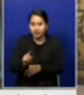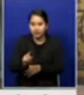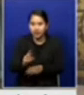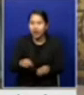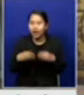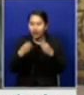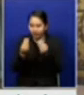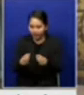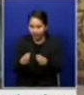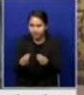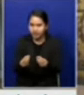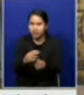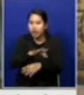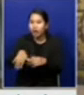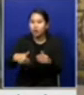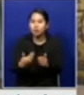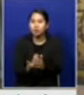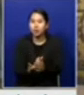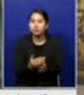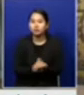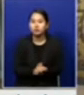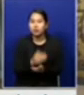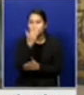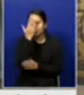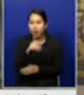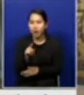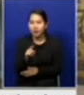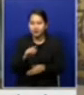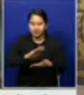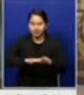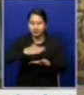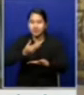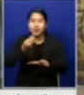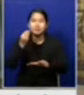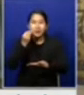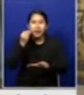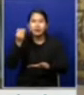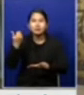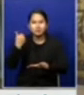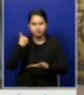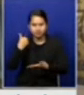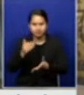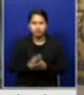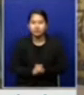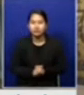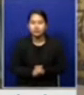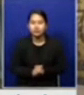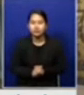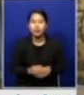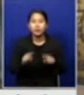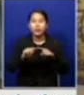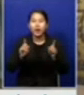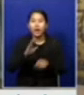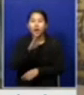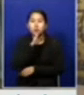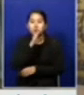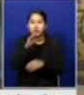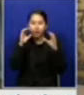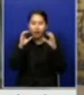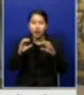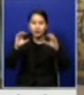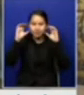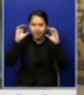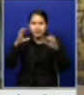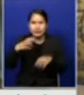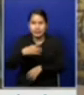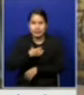เลขทะเบียนบ้านอยู่แล้วแต่ถ้าหากว่ารัฐบาลจะเยียวยาคนที่มีบัตรประชาช